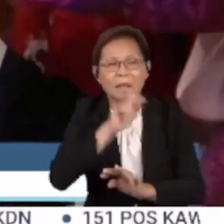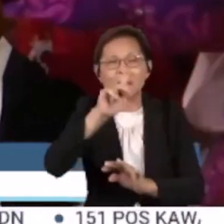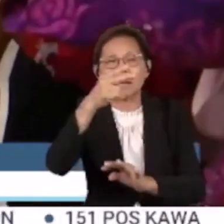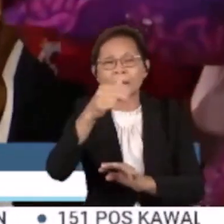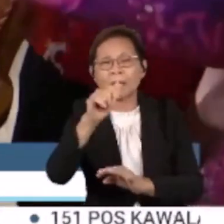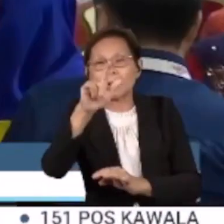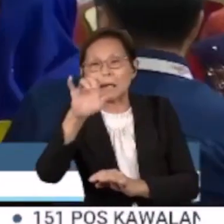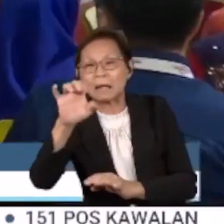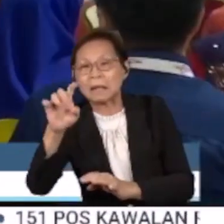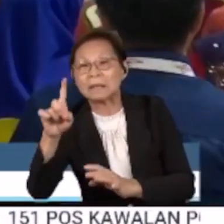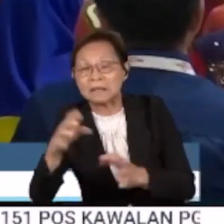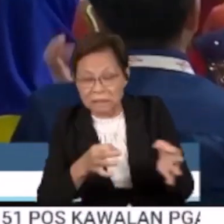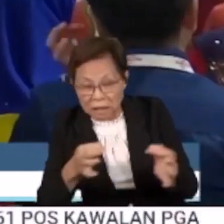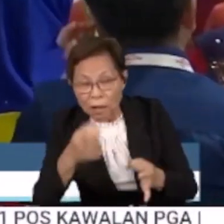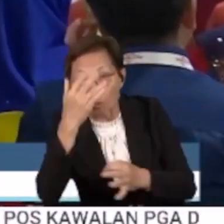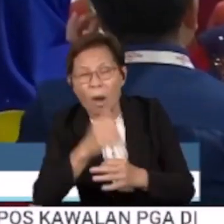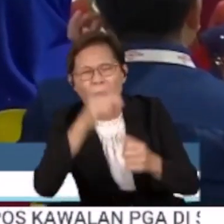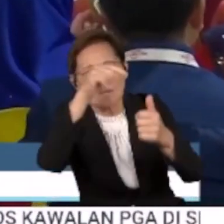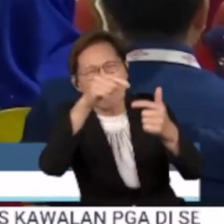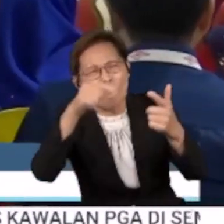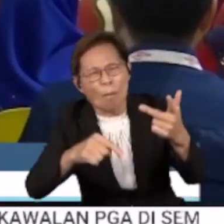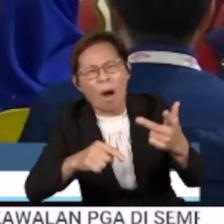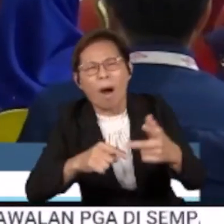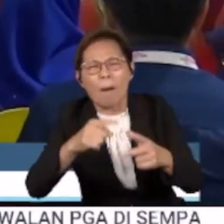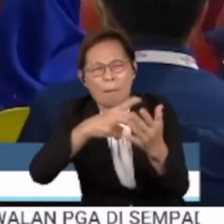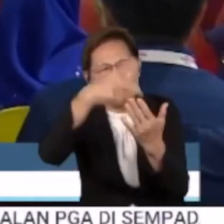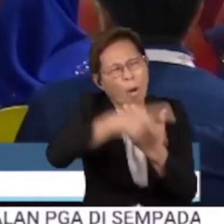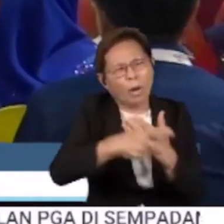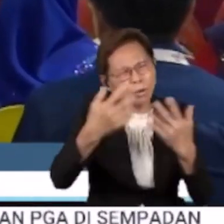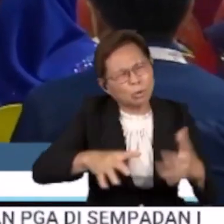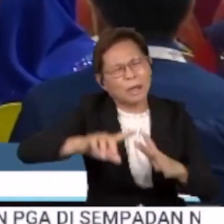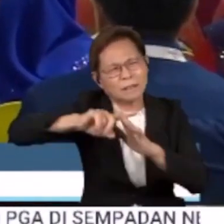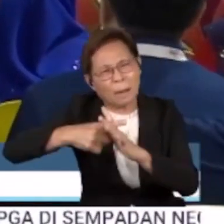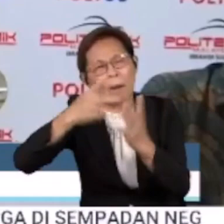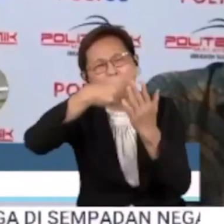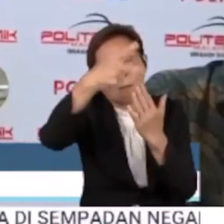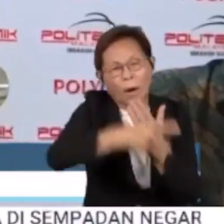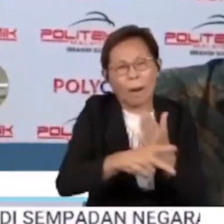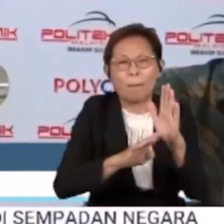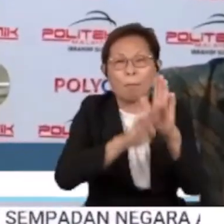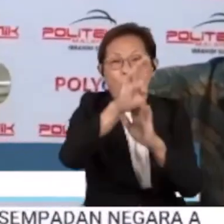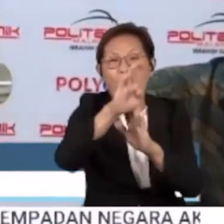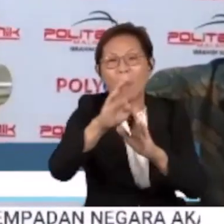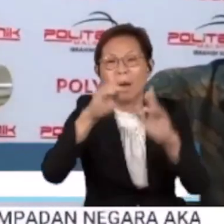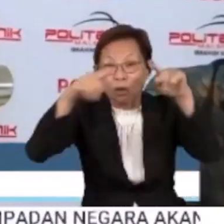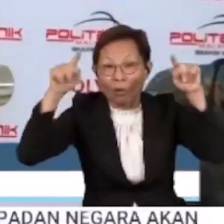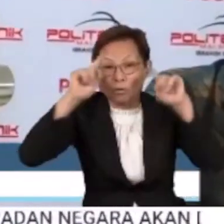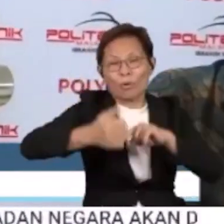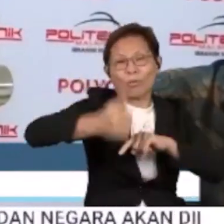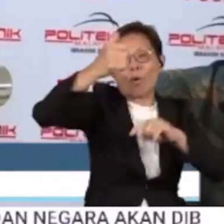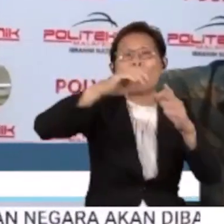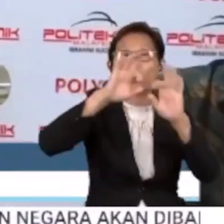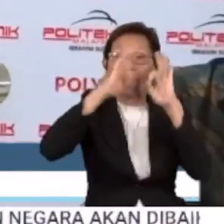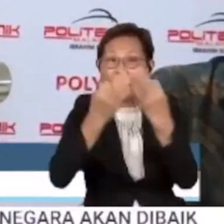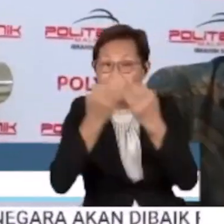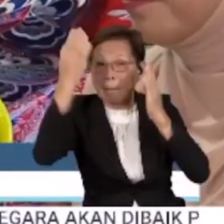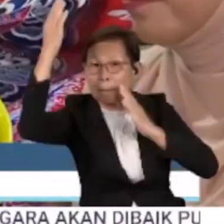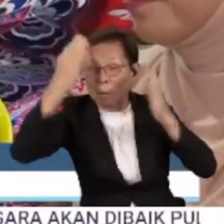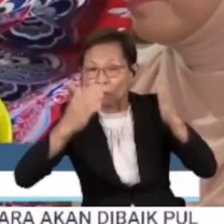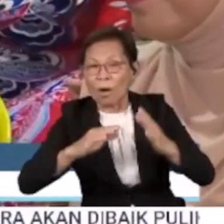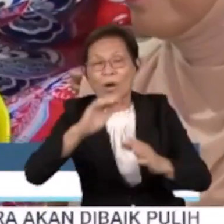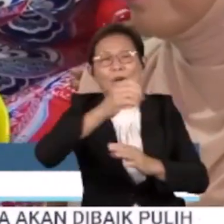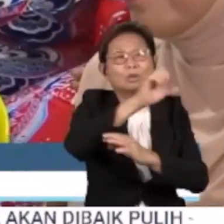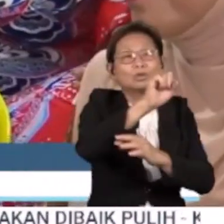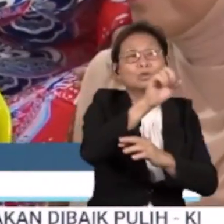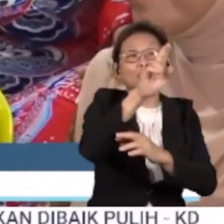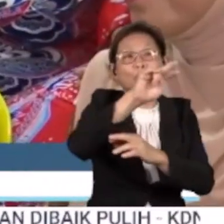Khalid Nordin menjelaskan hal itu kerana pelbagai inisiatif telah diperkenal seperti program pembangunan siswa sulung keluarga Malaysia iaitu